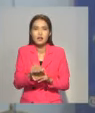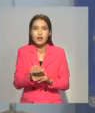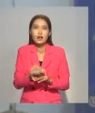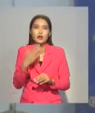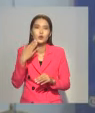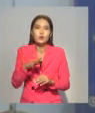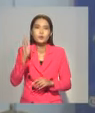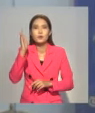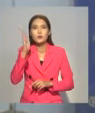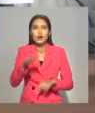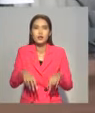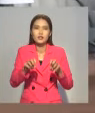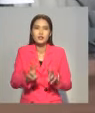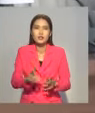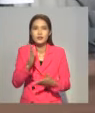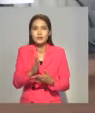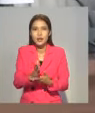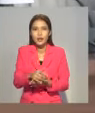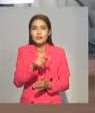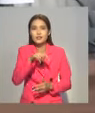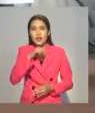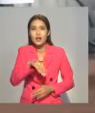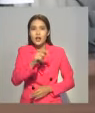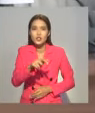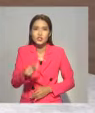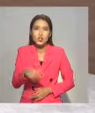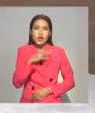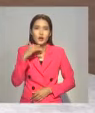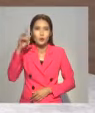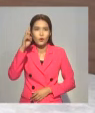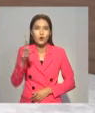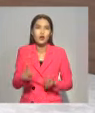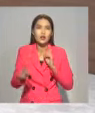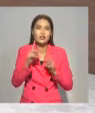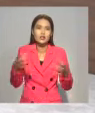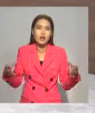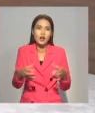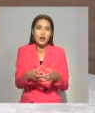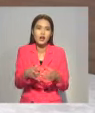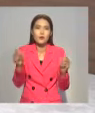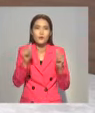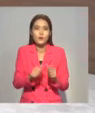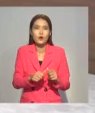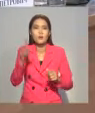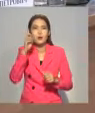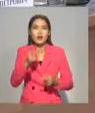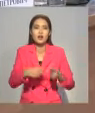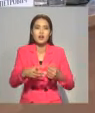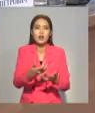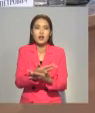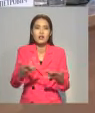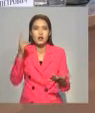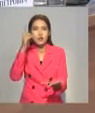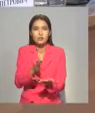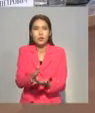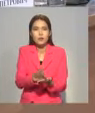істейді, болашақ балаларға жұмыс істейді. Сарапшылардың сөзінше елде жүргізілген конституциялық реформалар қоғамдағы демократияны одан әрі нығайту, парламенттің